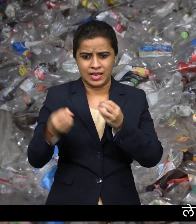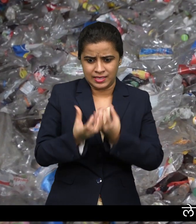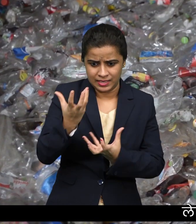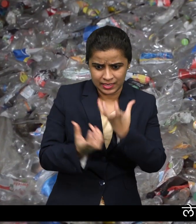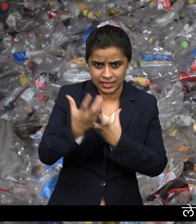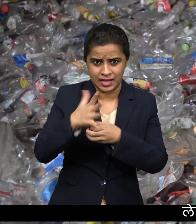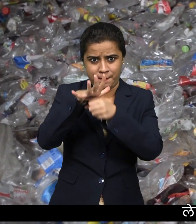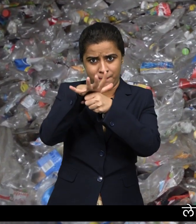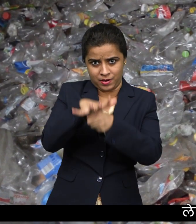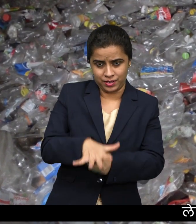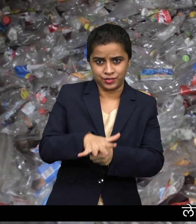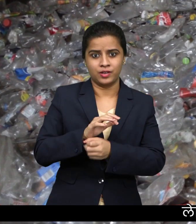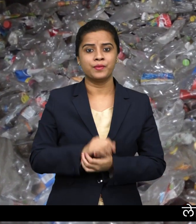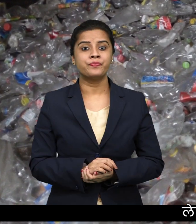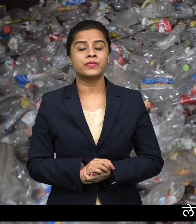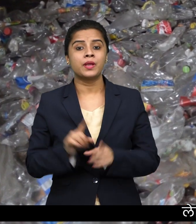में